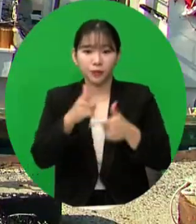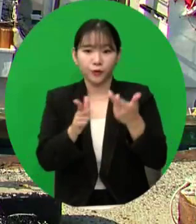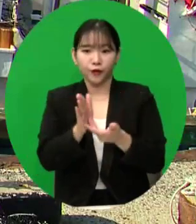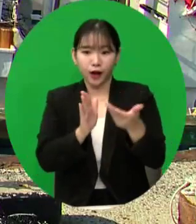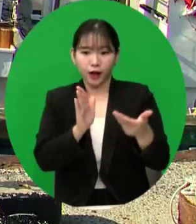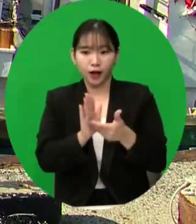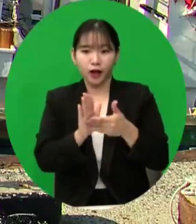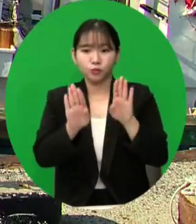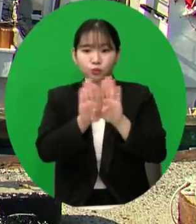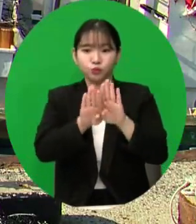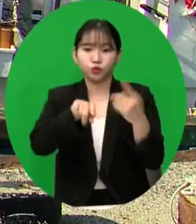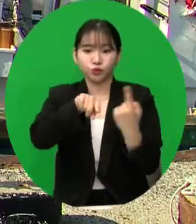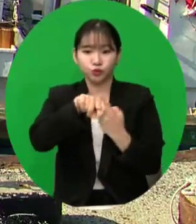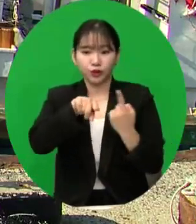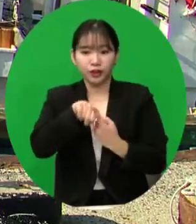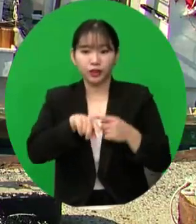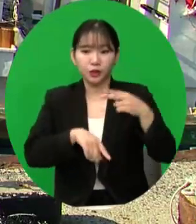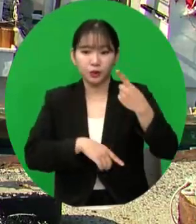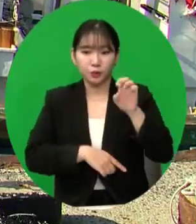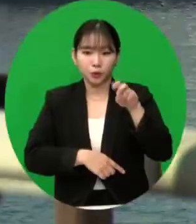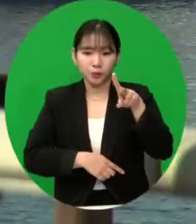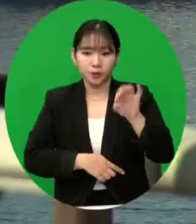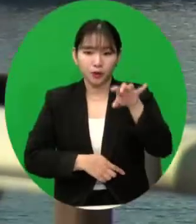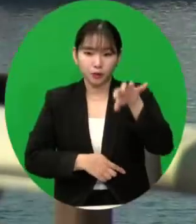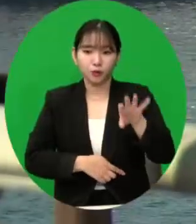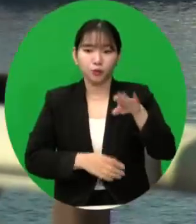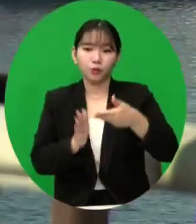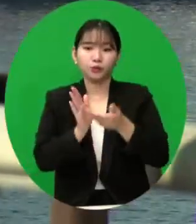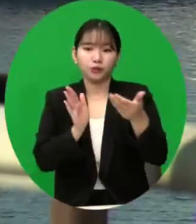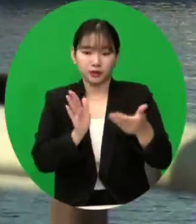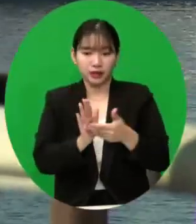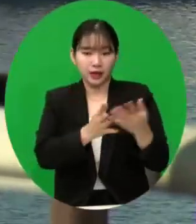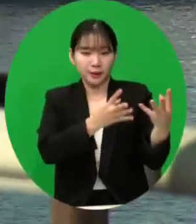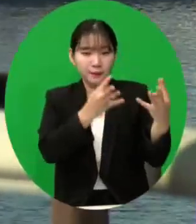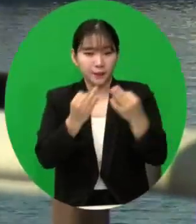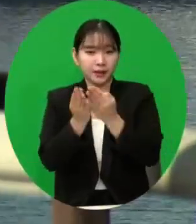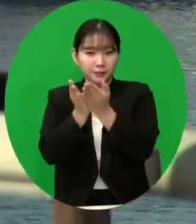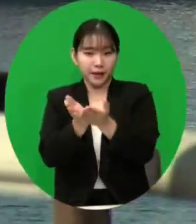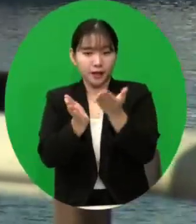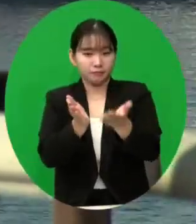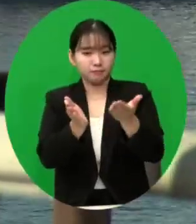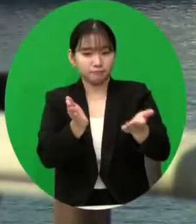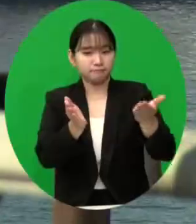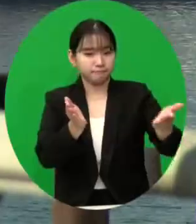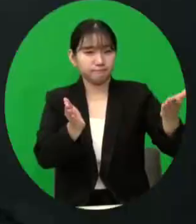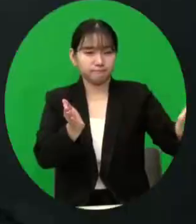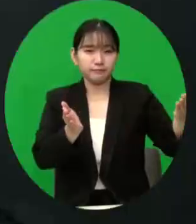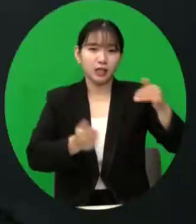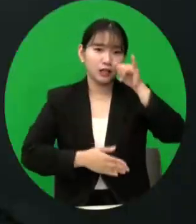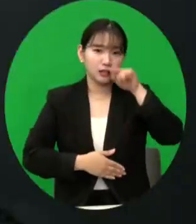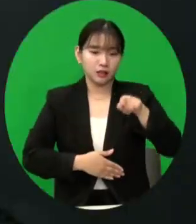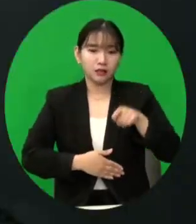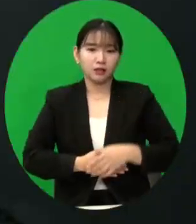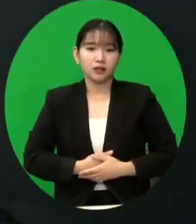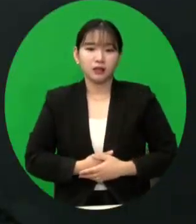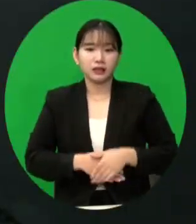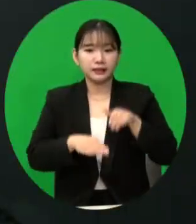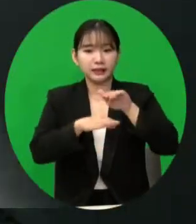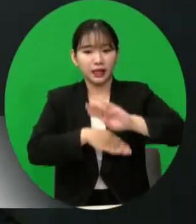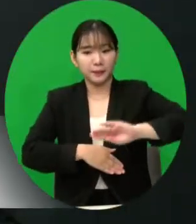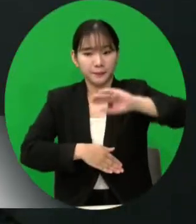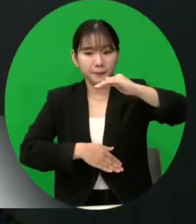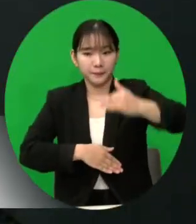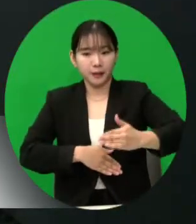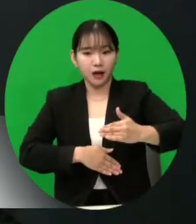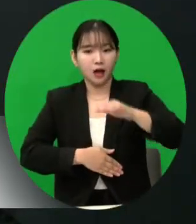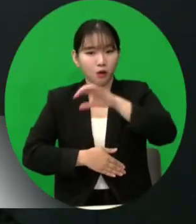목포항의 관문이라고 할 수 있는 동명동 무량장입니다. 수많은 선박들이 무량장에 계류 중입니다. 차량